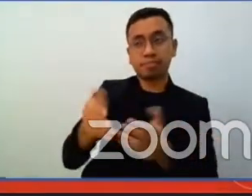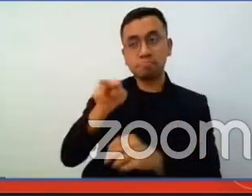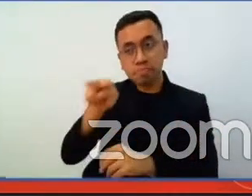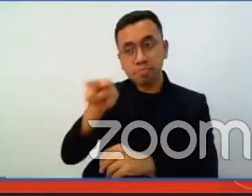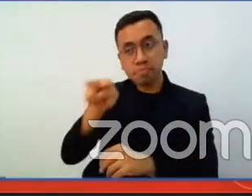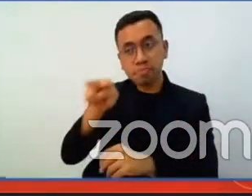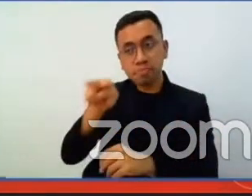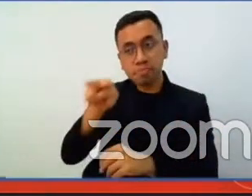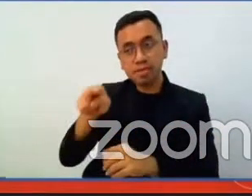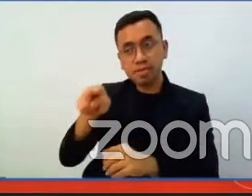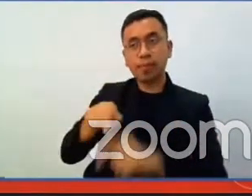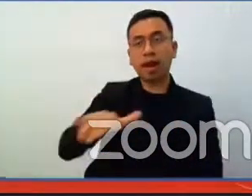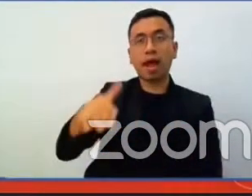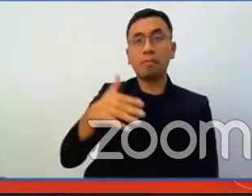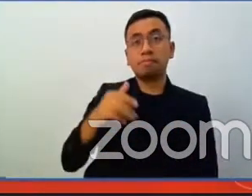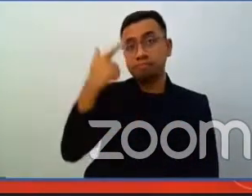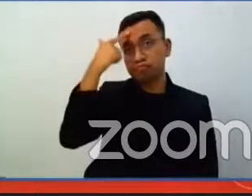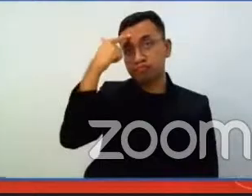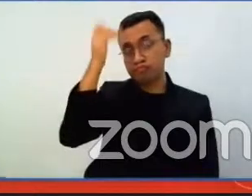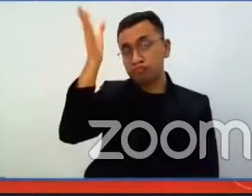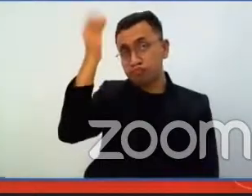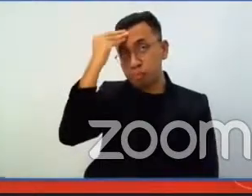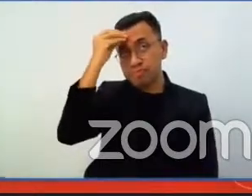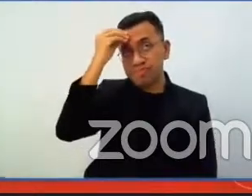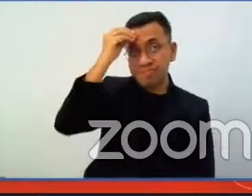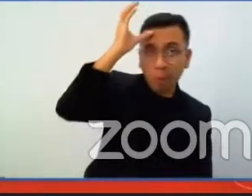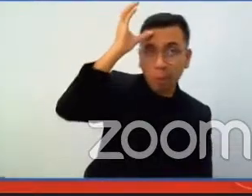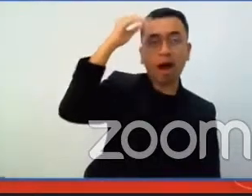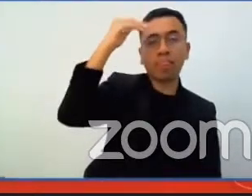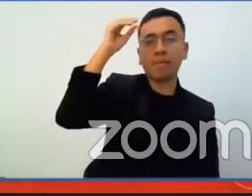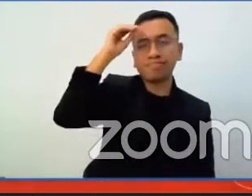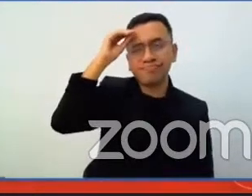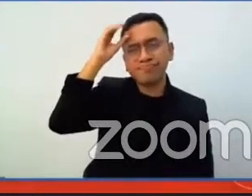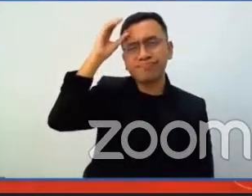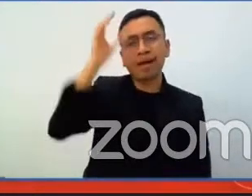Nah, yang lebih bagus lagi adalah lab